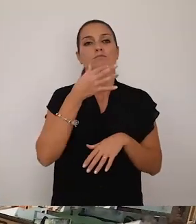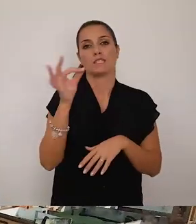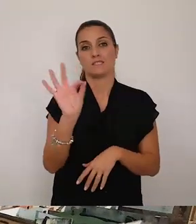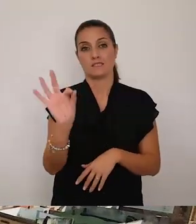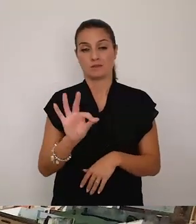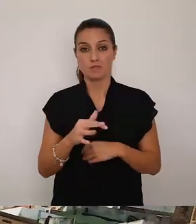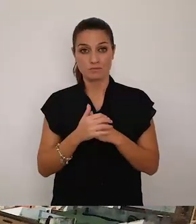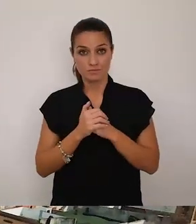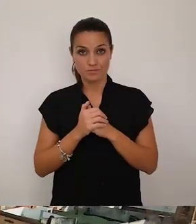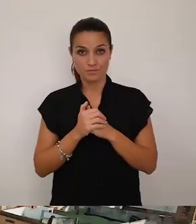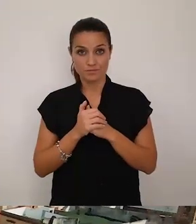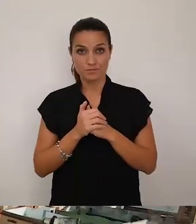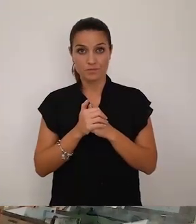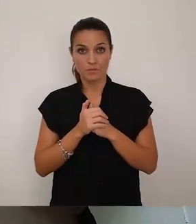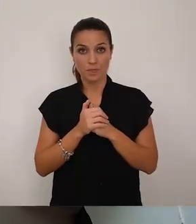suggestivi.